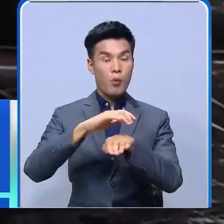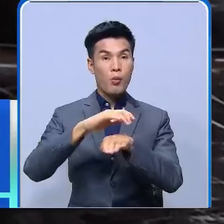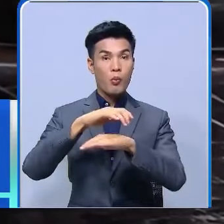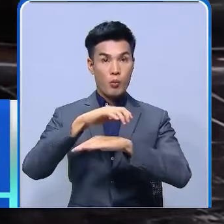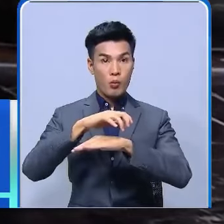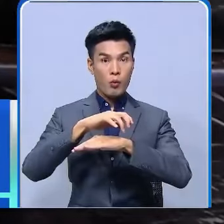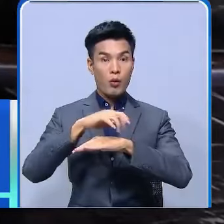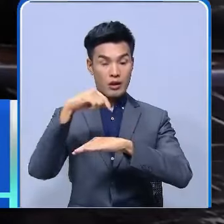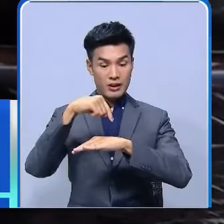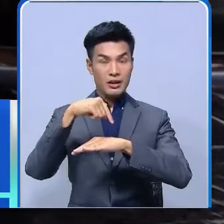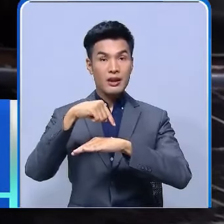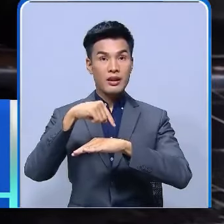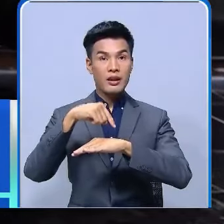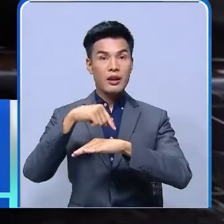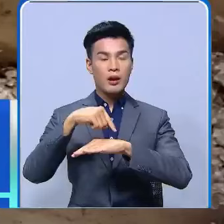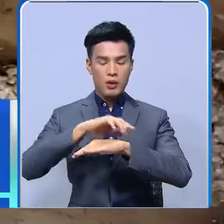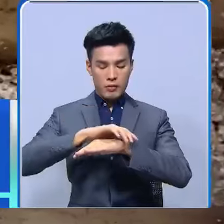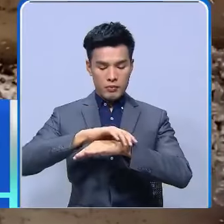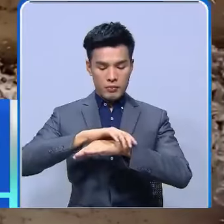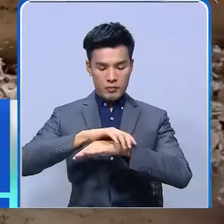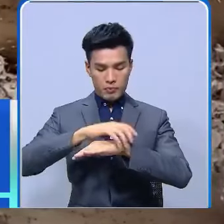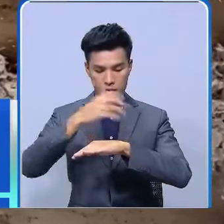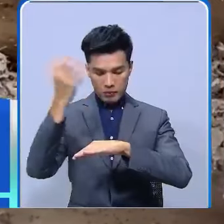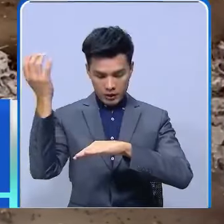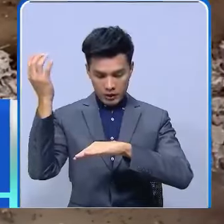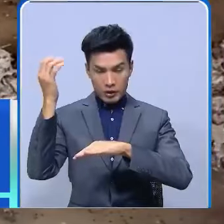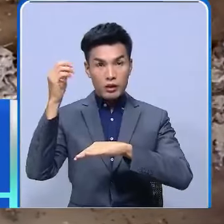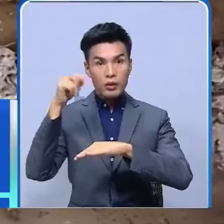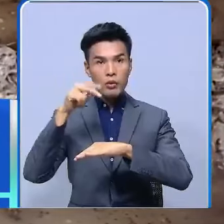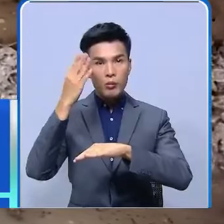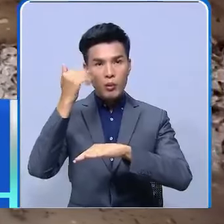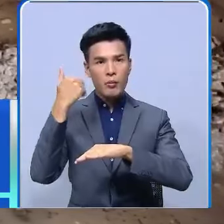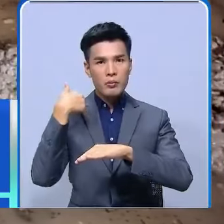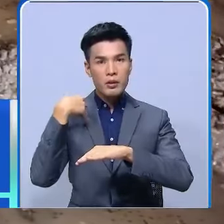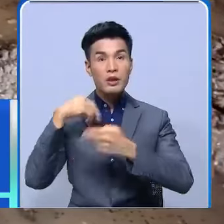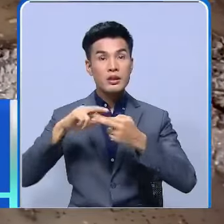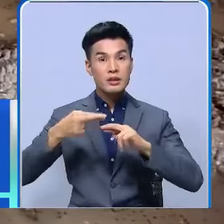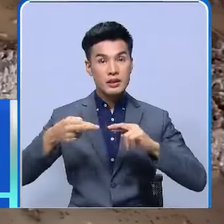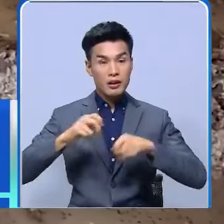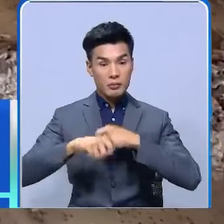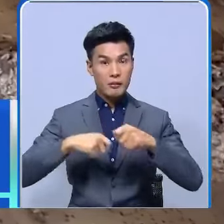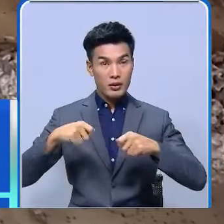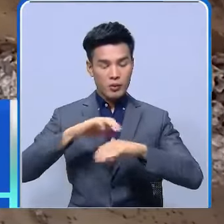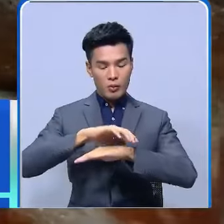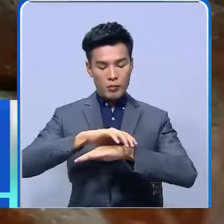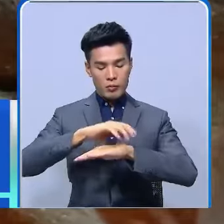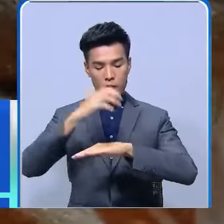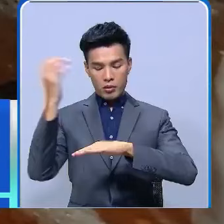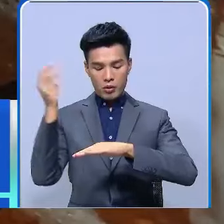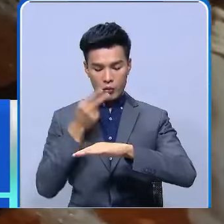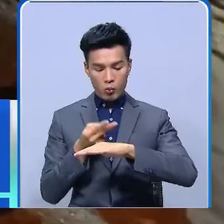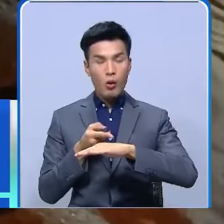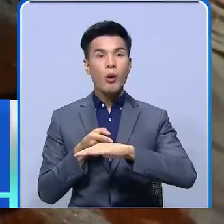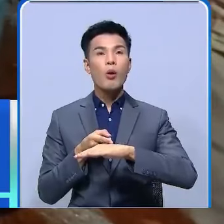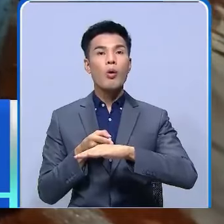การก่อสร้างน่ะเขาก็เปิดเลยไอ้ผ้าฟางเปิดออกมาเพราะเขาเอาเหมือนเอาเชือกไนลอนมัดไว้ใช่ไหมเปิดมาปุ๊บโอ้โหคุณผู้ช